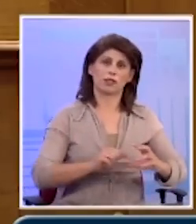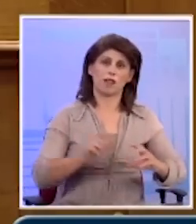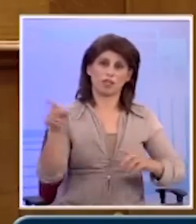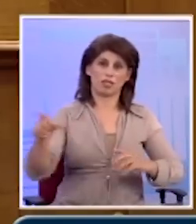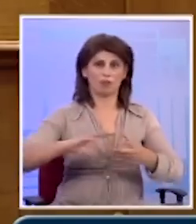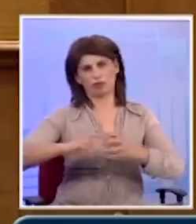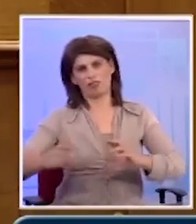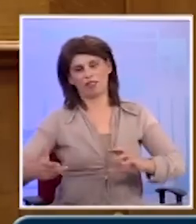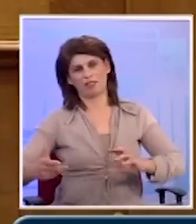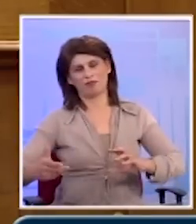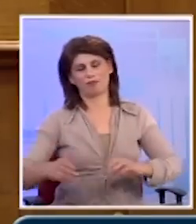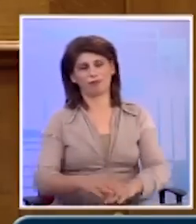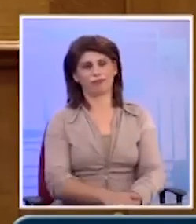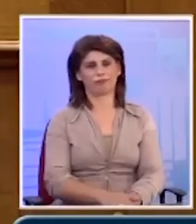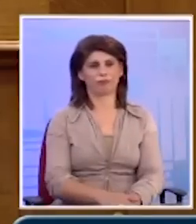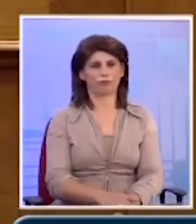αποστολείς της,